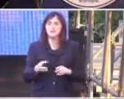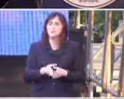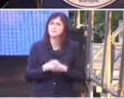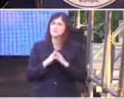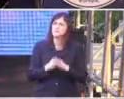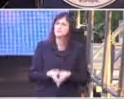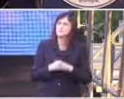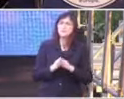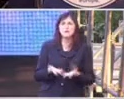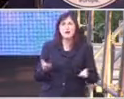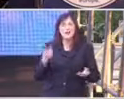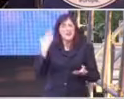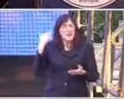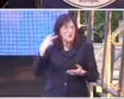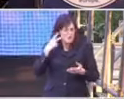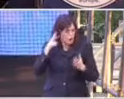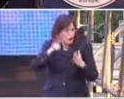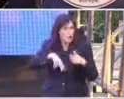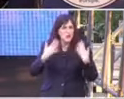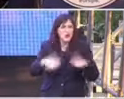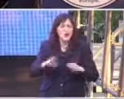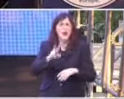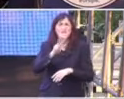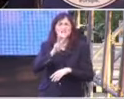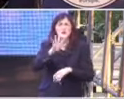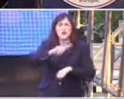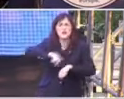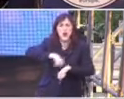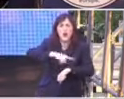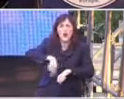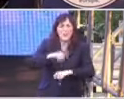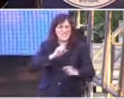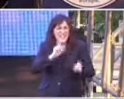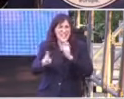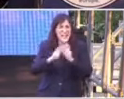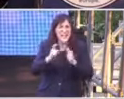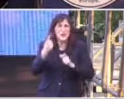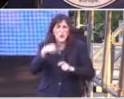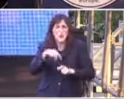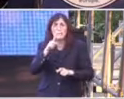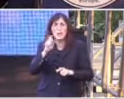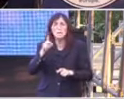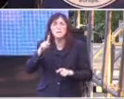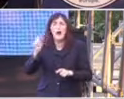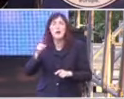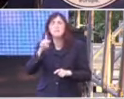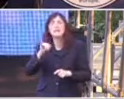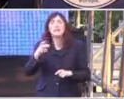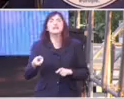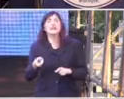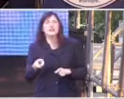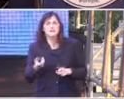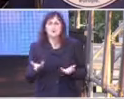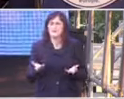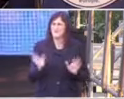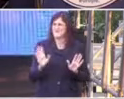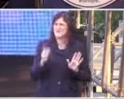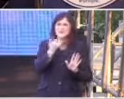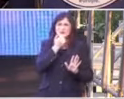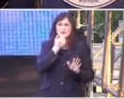Peppa Pig E allora mi domando ma noi noi chi siamo davvero